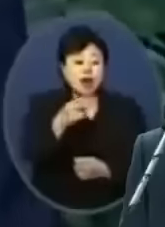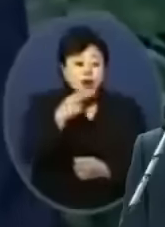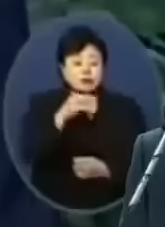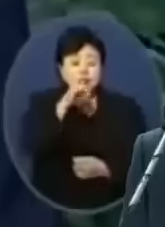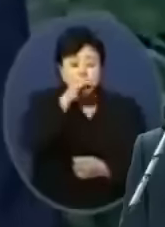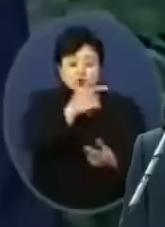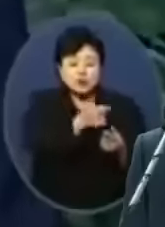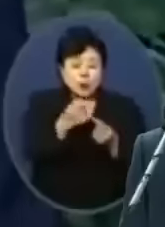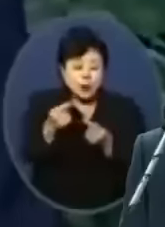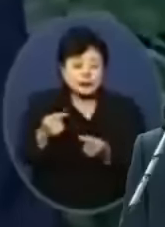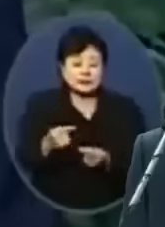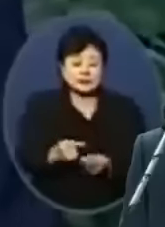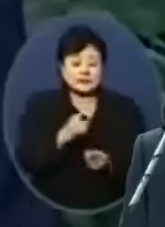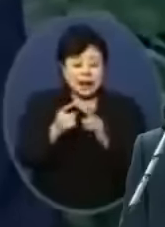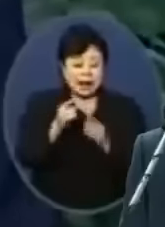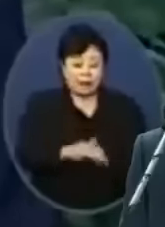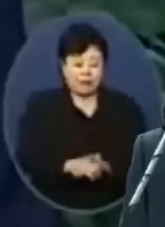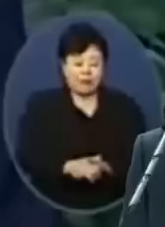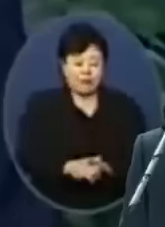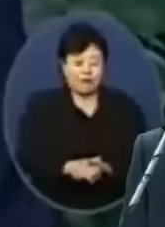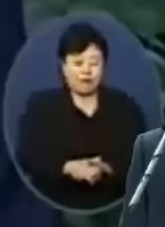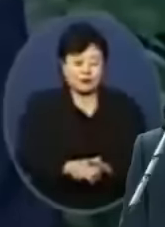있는 것 같이 말하고